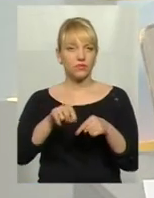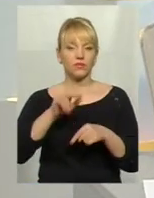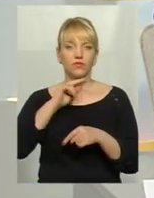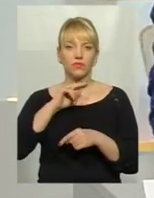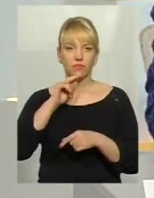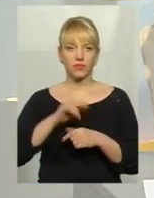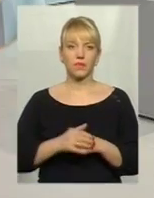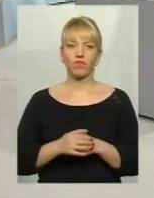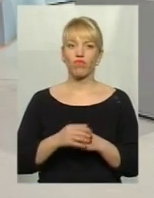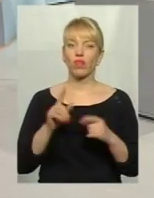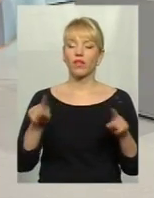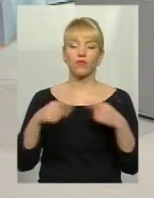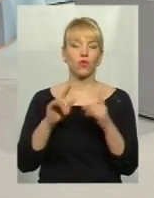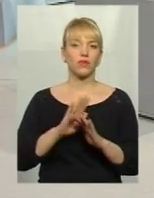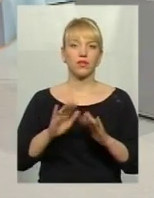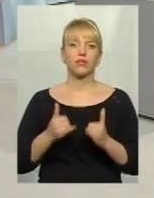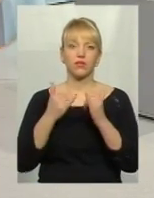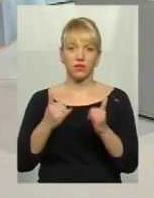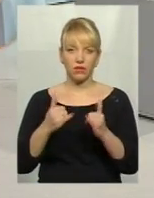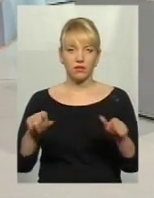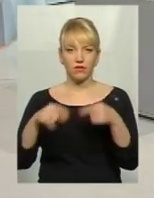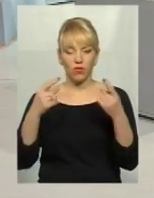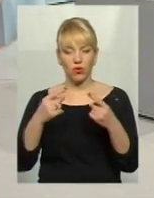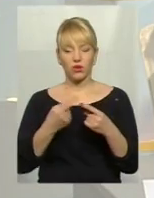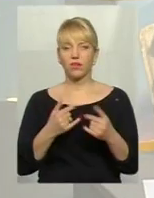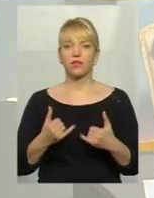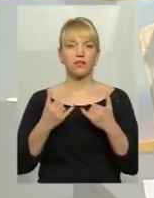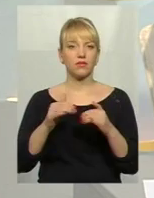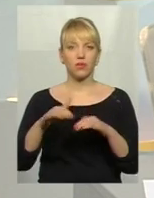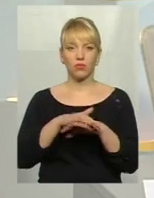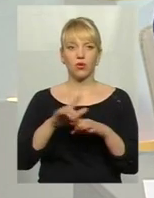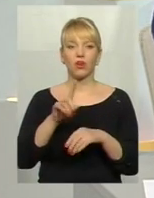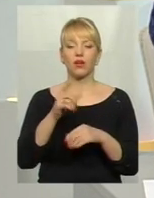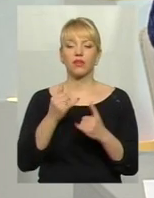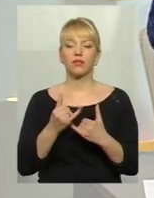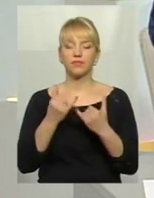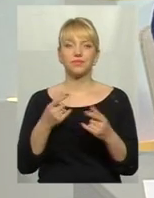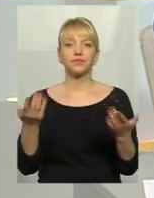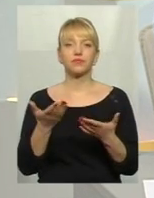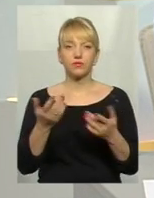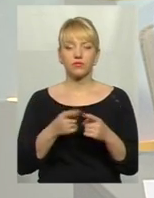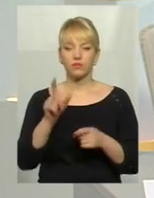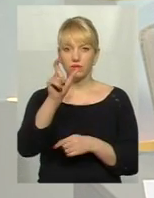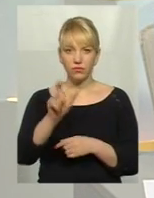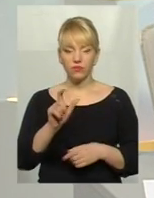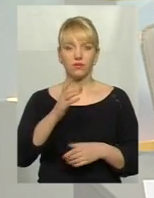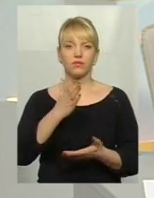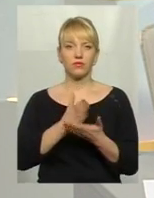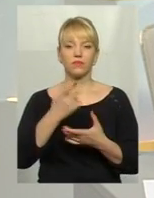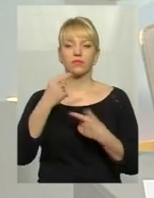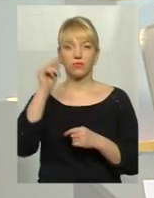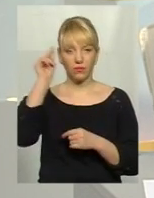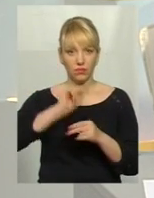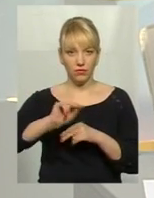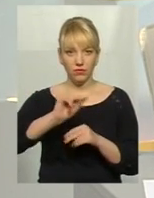ради створення, не ради громади, а створення ради того, щоб мешканець у тієї об'єднаної тергромади мав де навчити